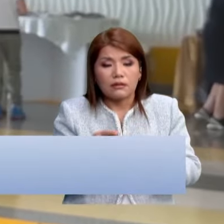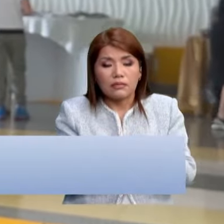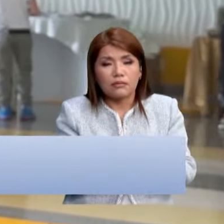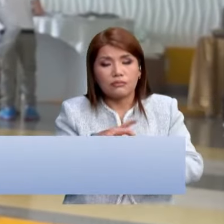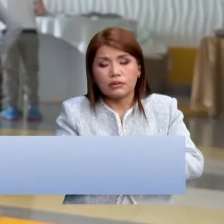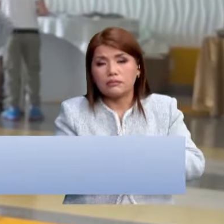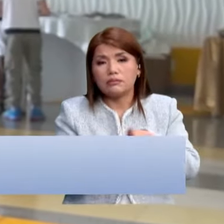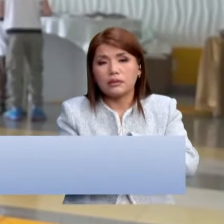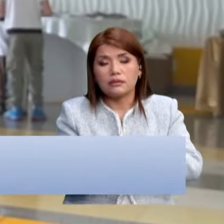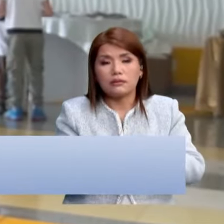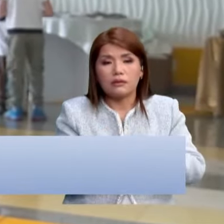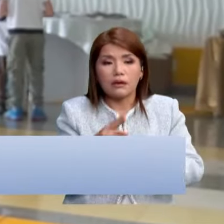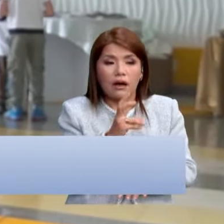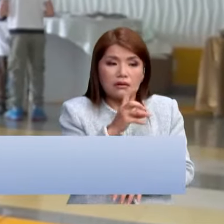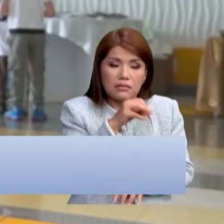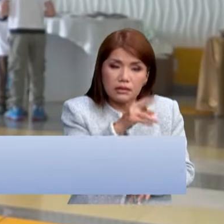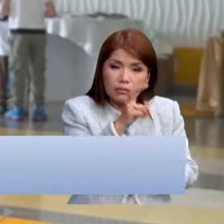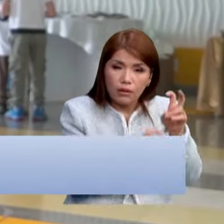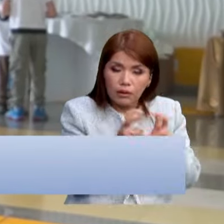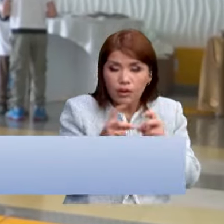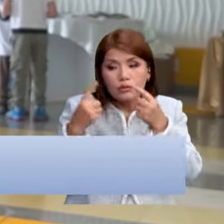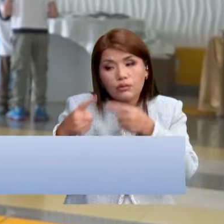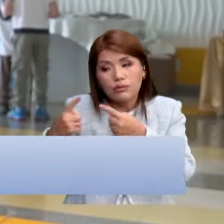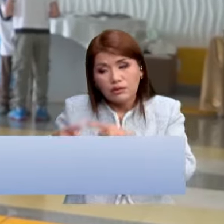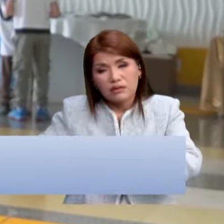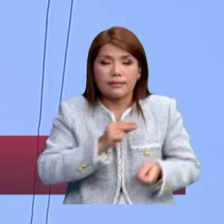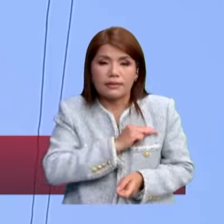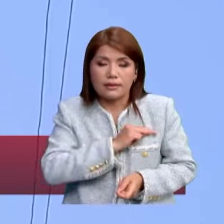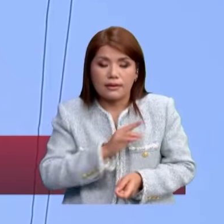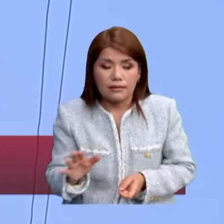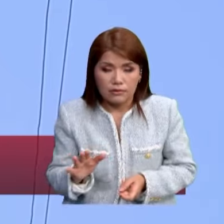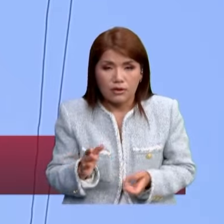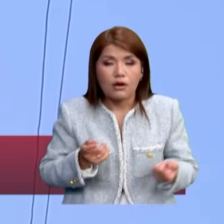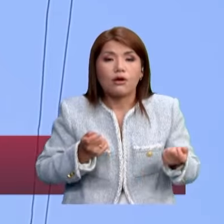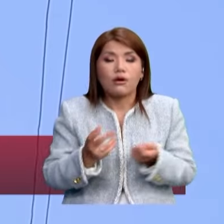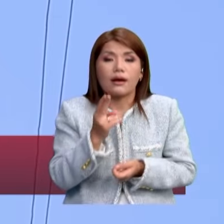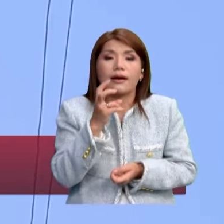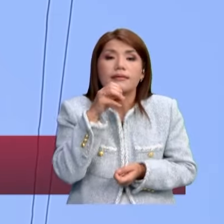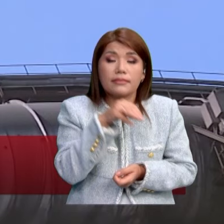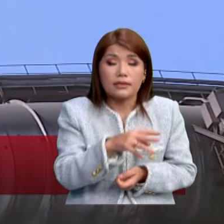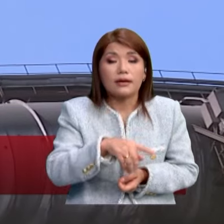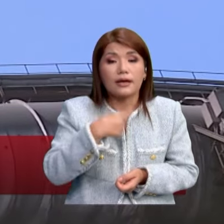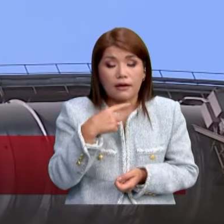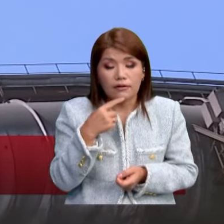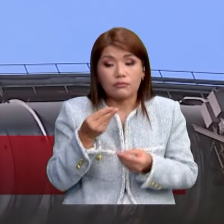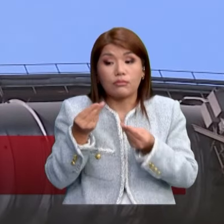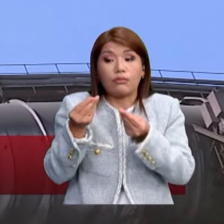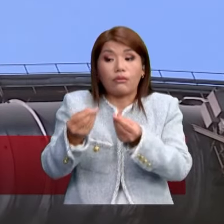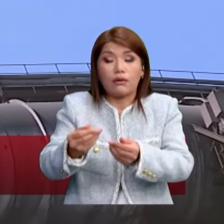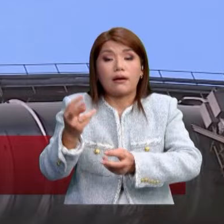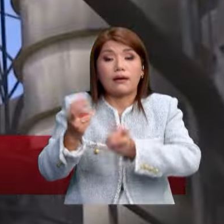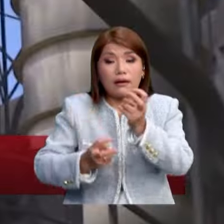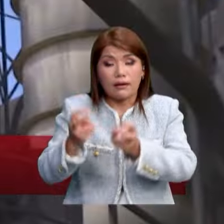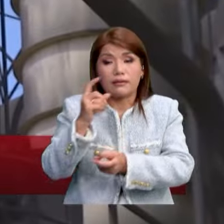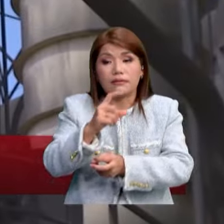С одной стороны, кормят другие основные загрязнители. Руководство Кармета признает, негативное влияние комбината